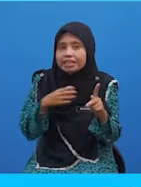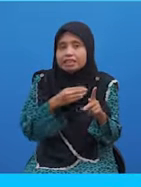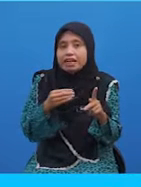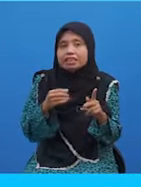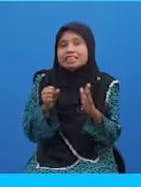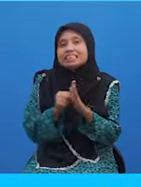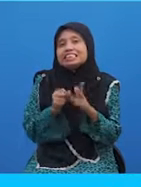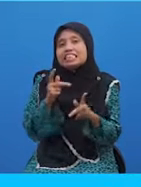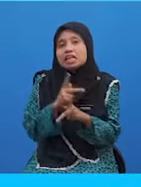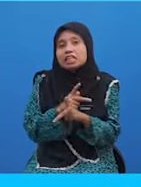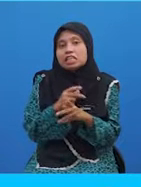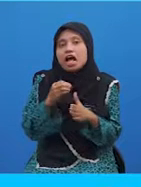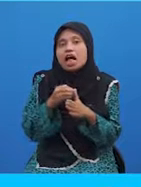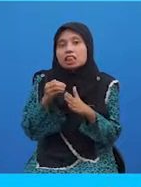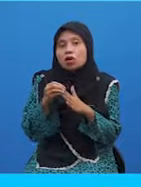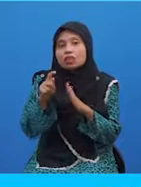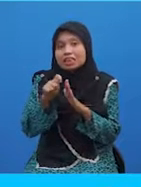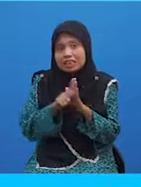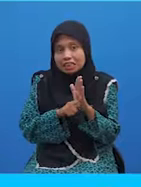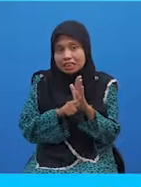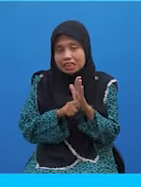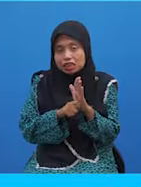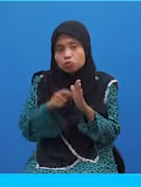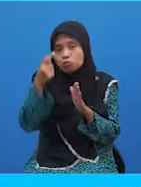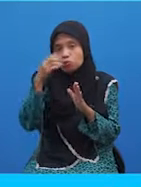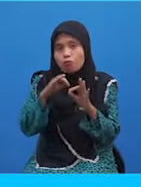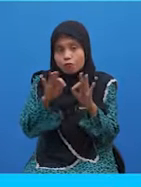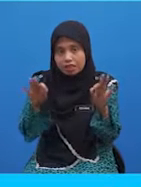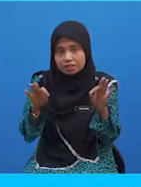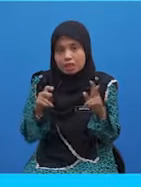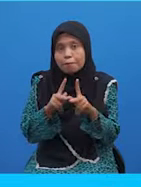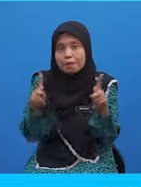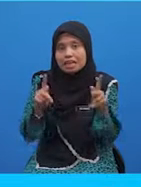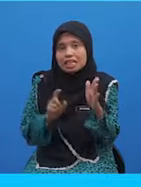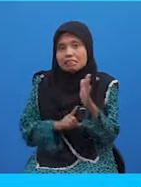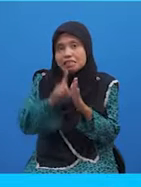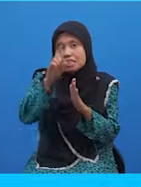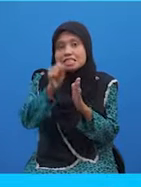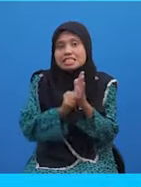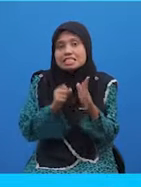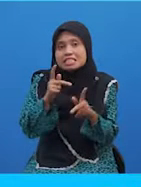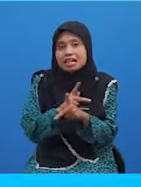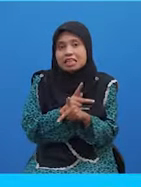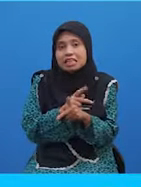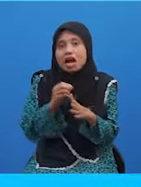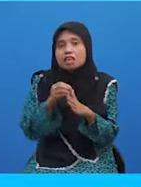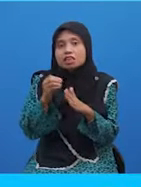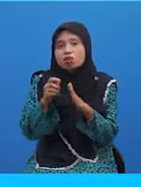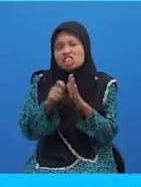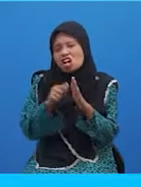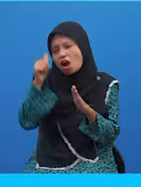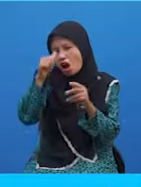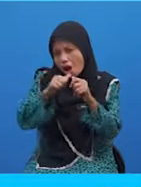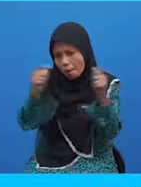dan sekali atau ter dan sekali bagi frasa paling tinggi sekali atau teramat